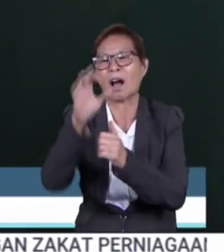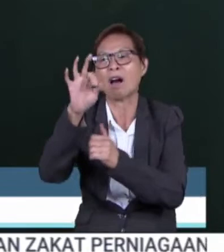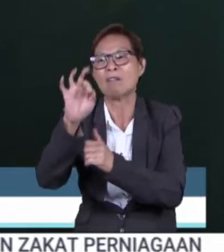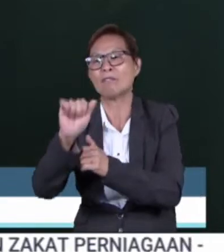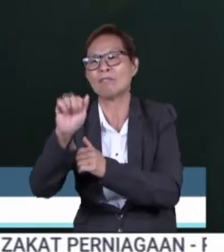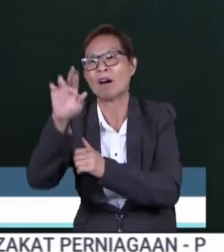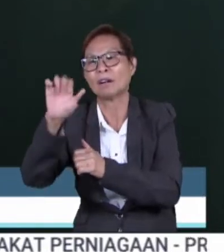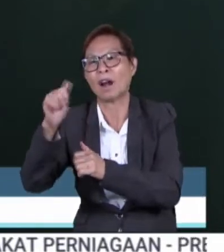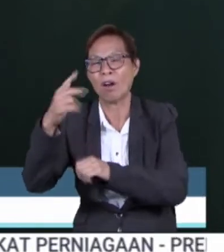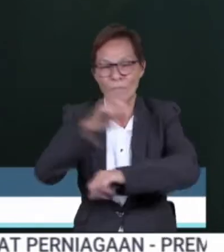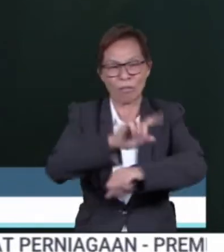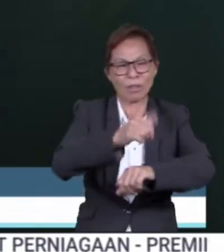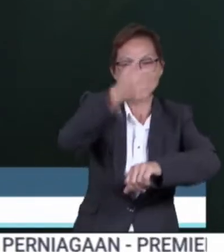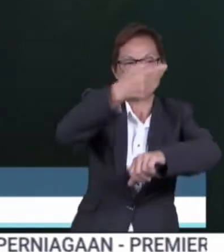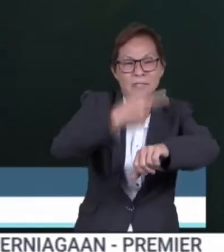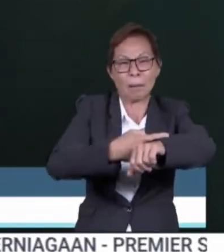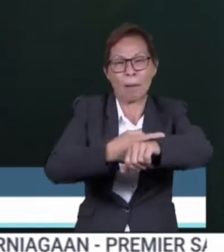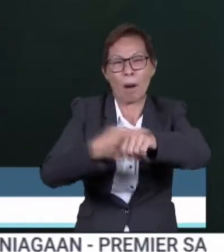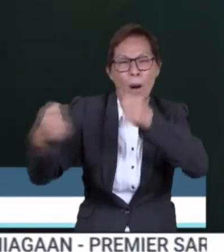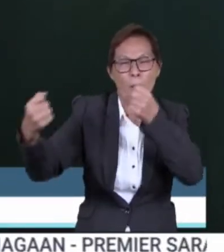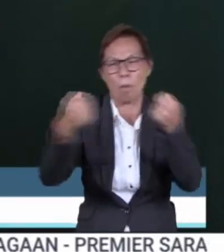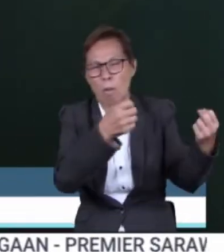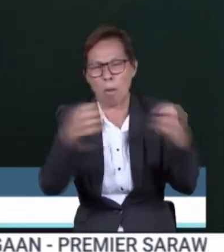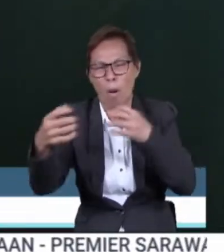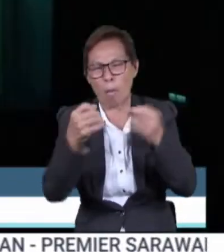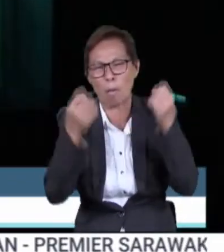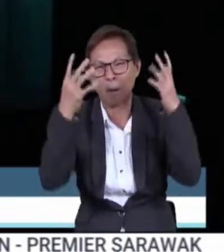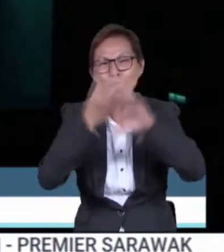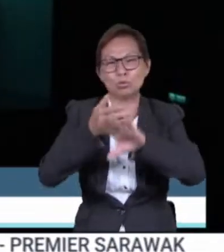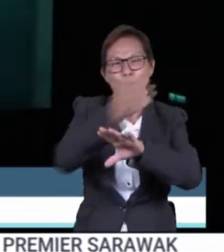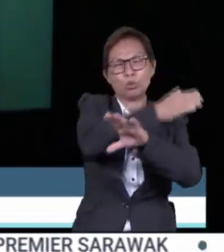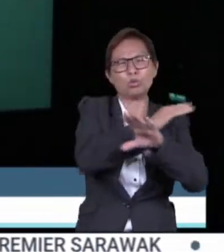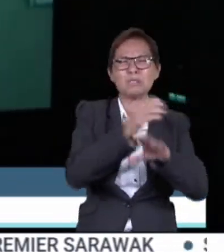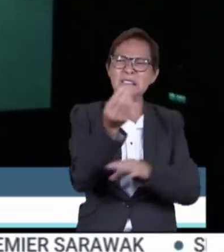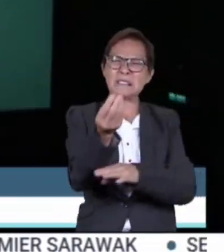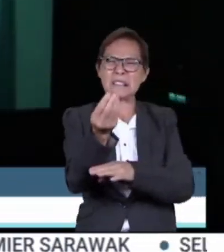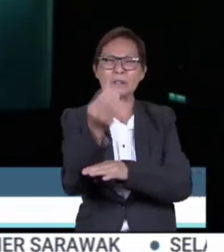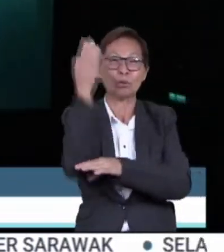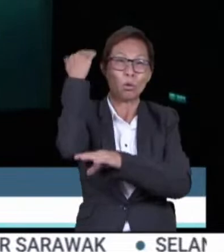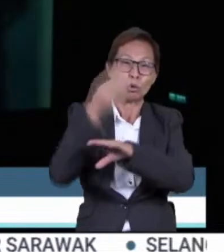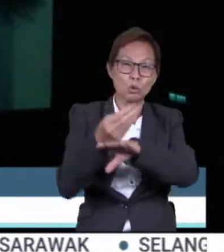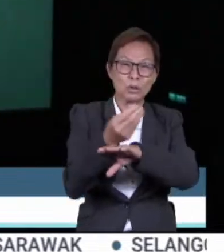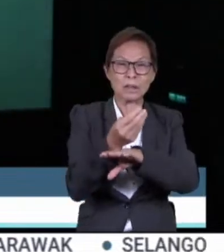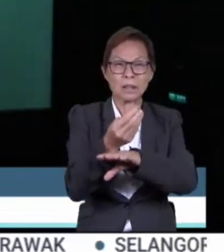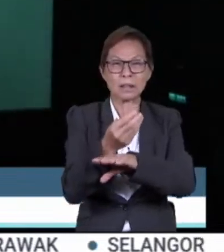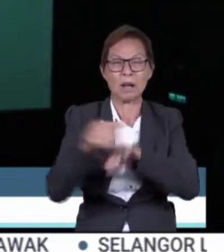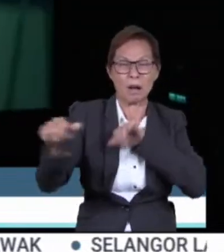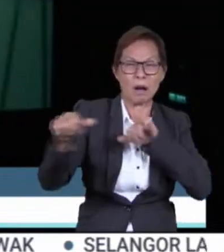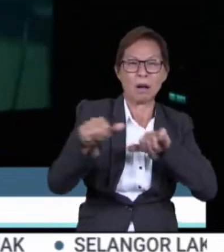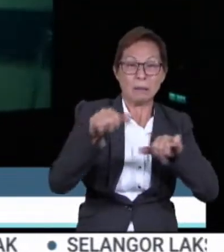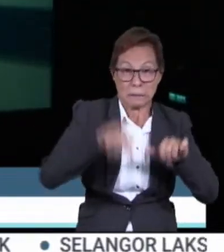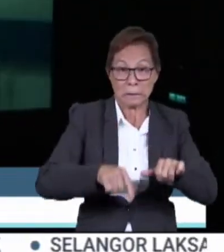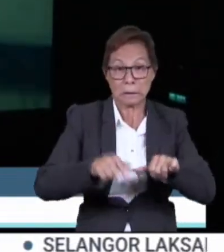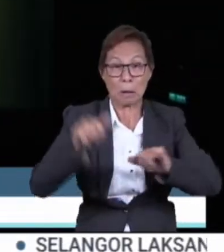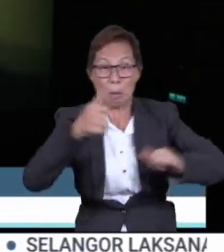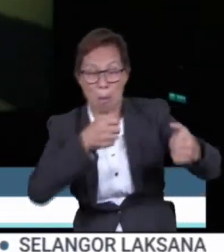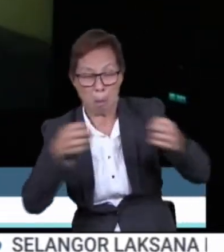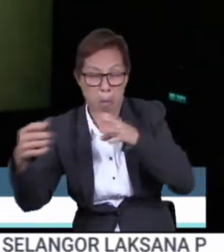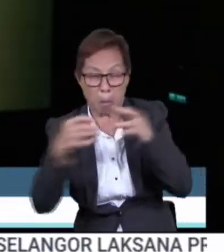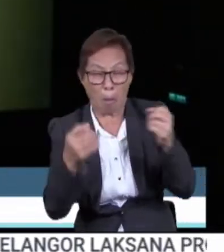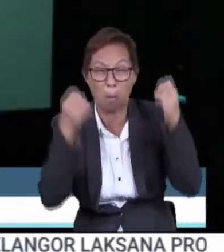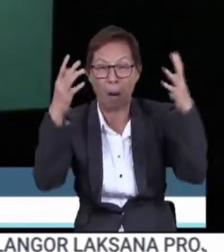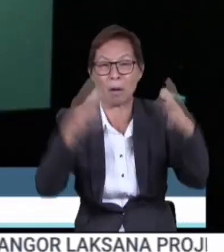sebab saya pertama kali kan bertarung yang banyak. Kalau sebelum ni saya tak banyak, sebelum ni sikit-sikit kan, tapi yang ini banyak kan. So bila